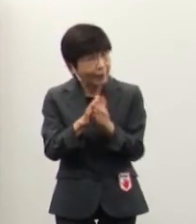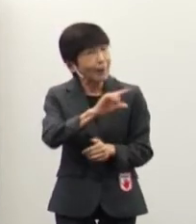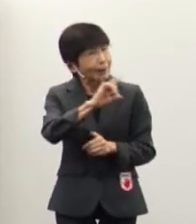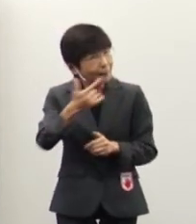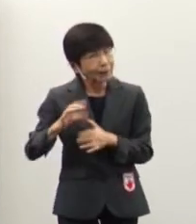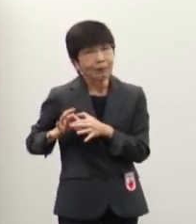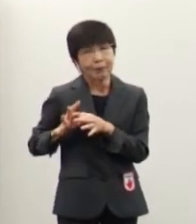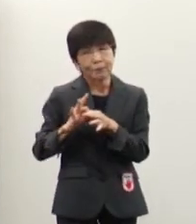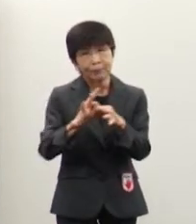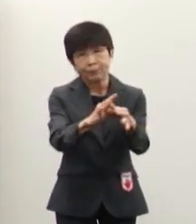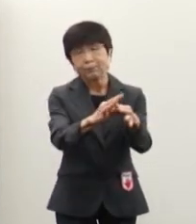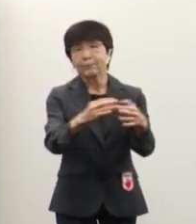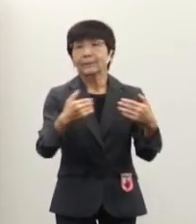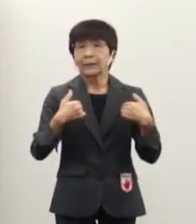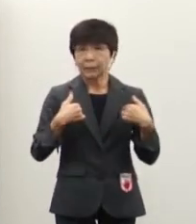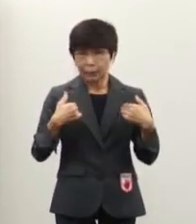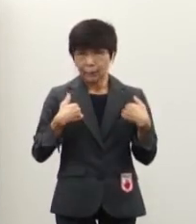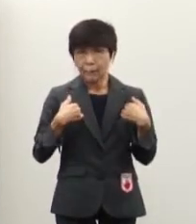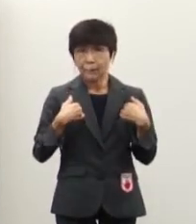います。